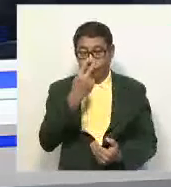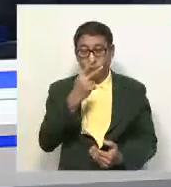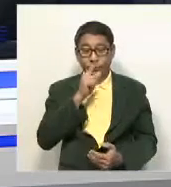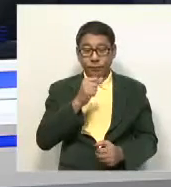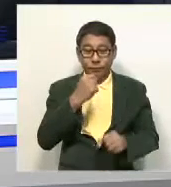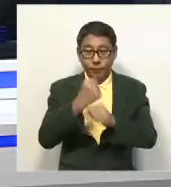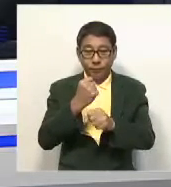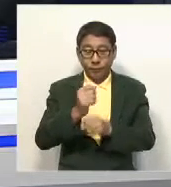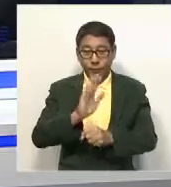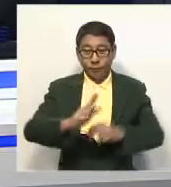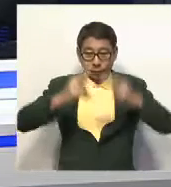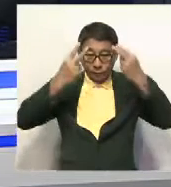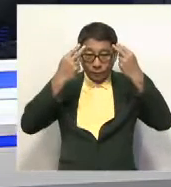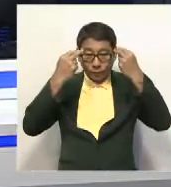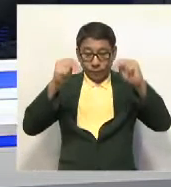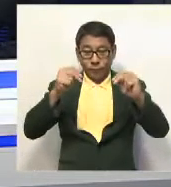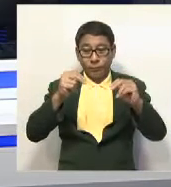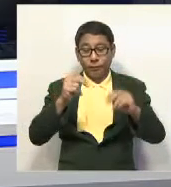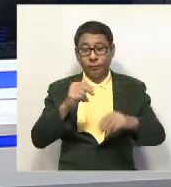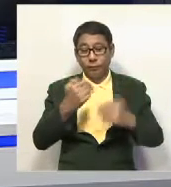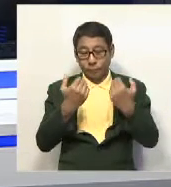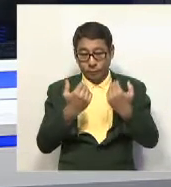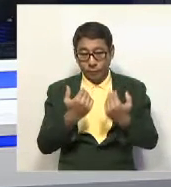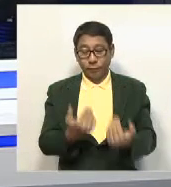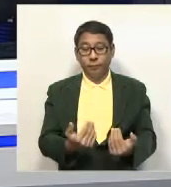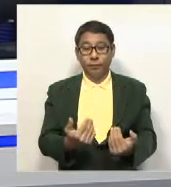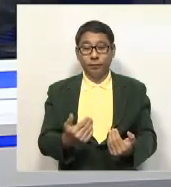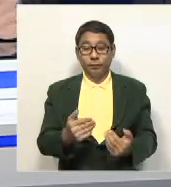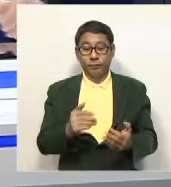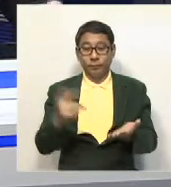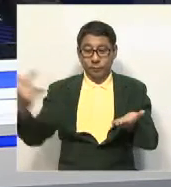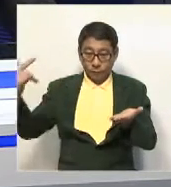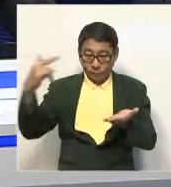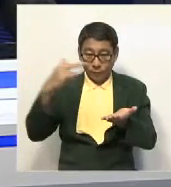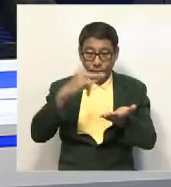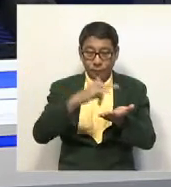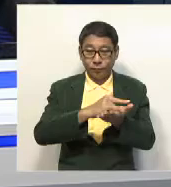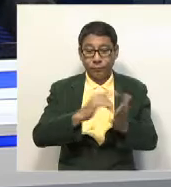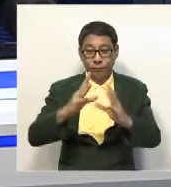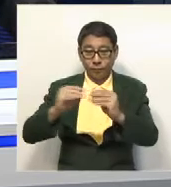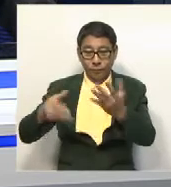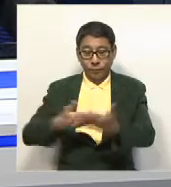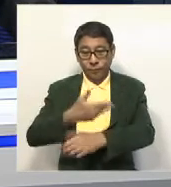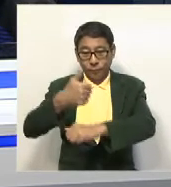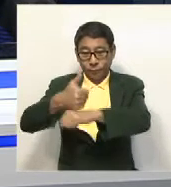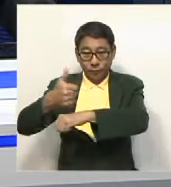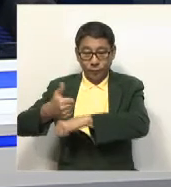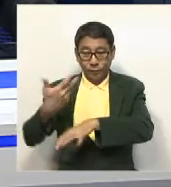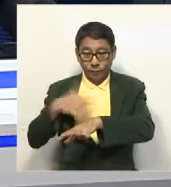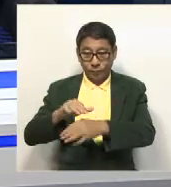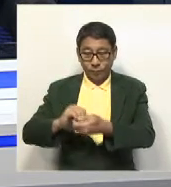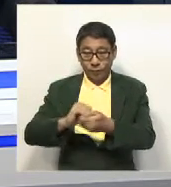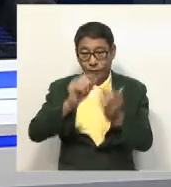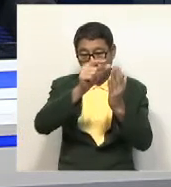ติดตามภารกิจของท่านนายกรัฐมนตรีในช่วงนี้กันนะครับแม้ว่าจะเพิ่งเดินทางกลับจากการประชุมผู้นำกรอบความร่วม